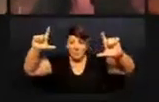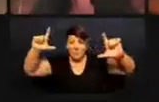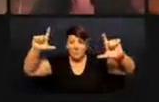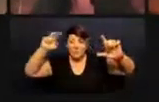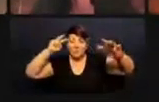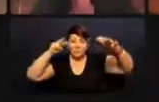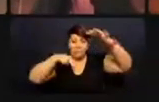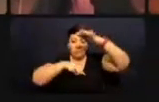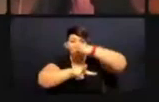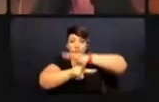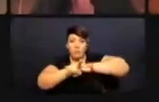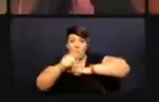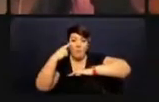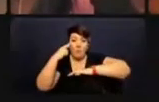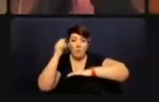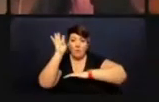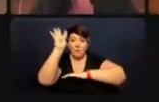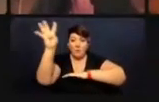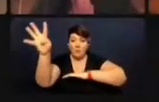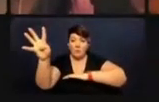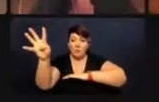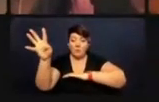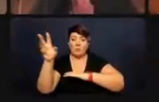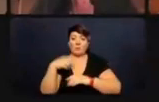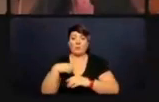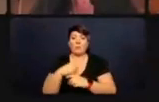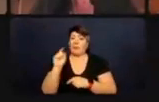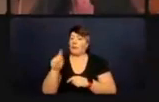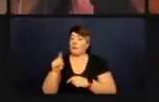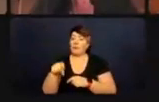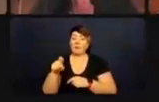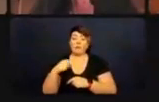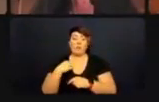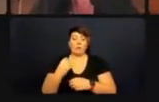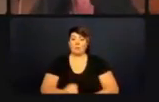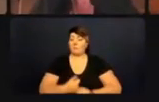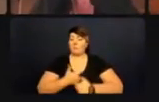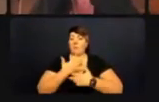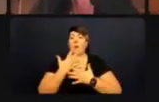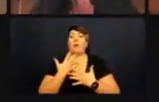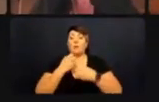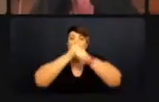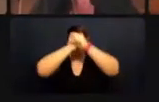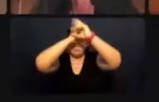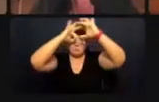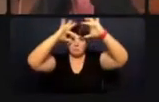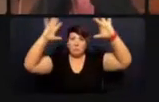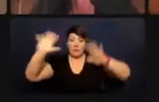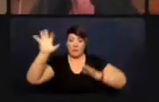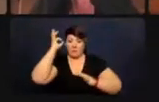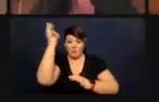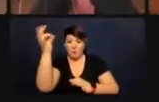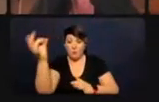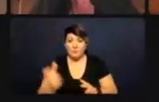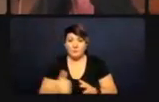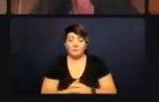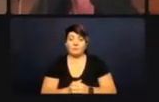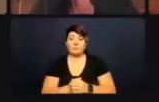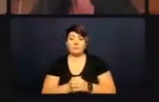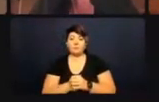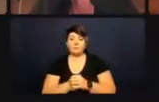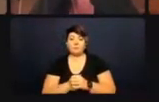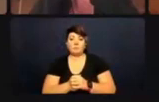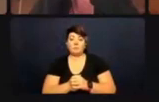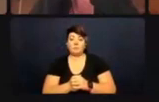Kila shule mwonekano wake una maswala mengi ama unaonyesha mwanafunzi